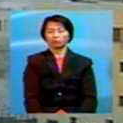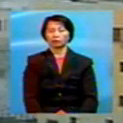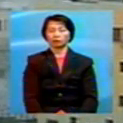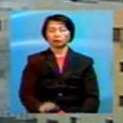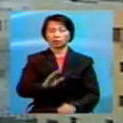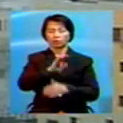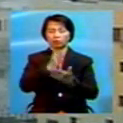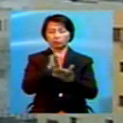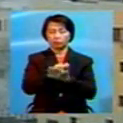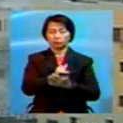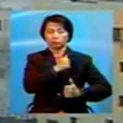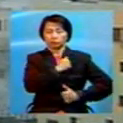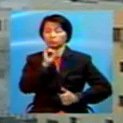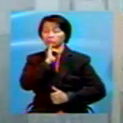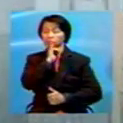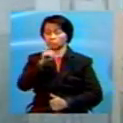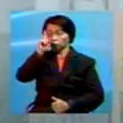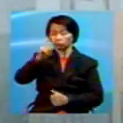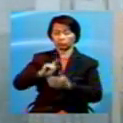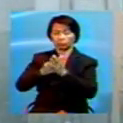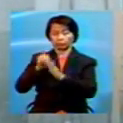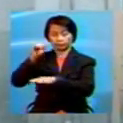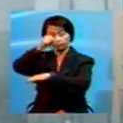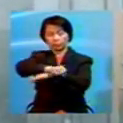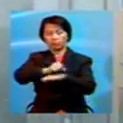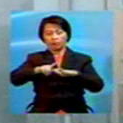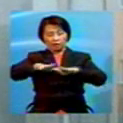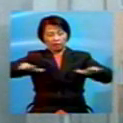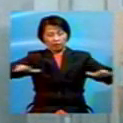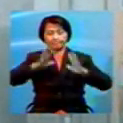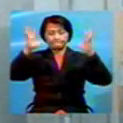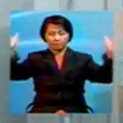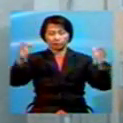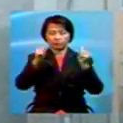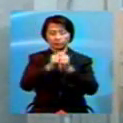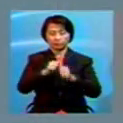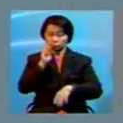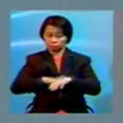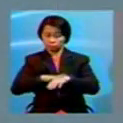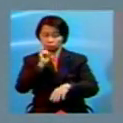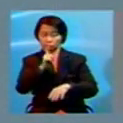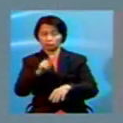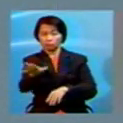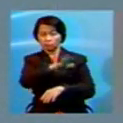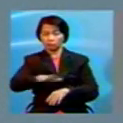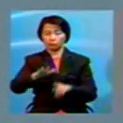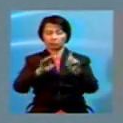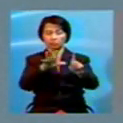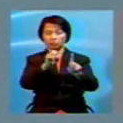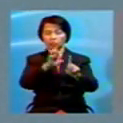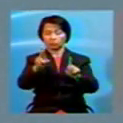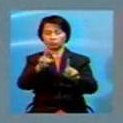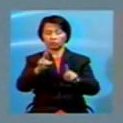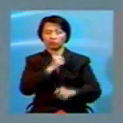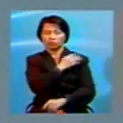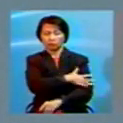sementara itu tentera Israel hampir pasti melancarkan serangan darat besar-besaran selepas ia memberi amaran kepada kira-kira 100,000 rakyat